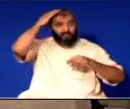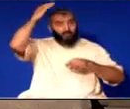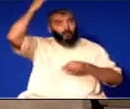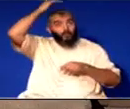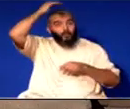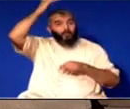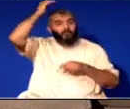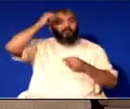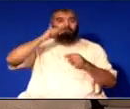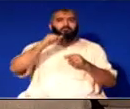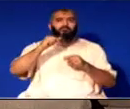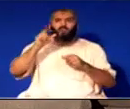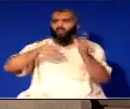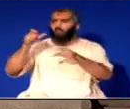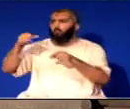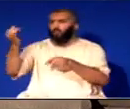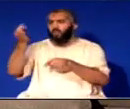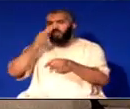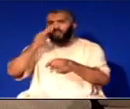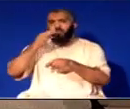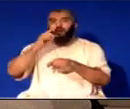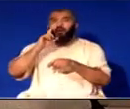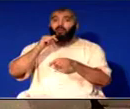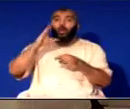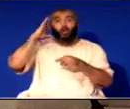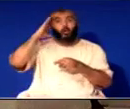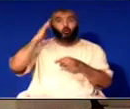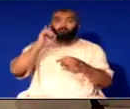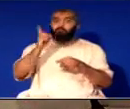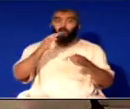لا بلي ما تدخلش الملائكه. تقول لك فما قولكم في هذا؟ شكرا